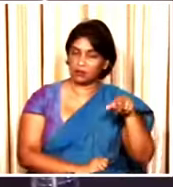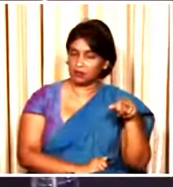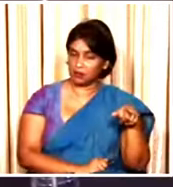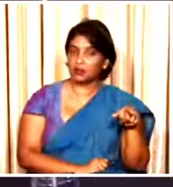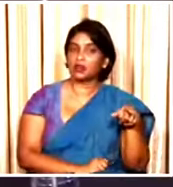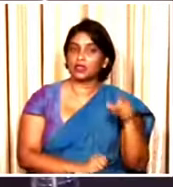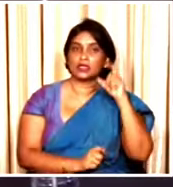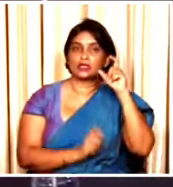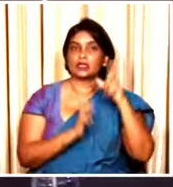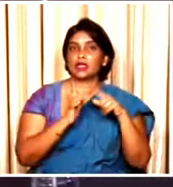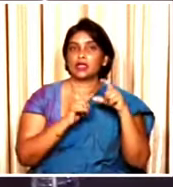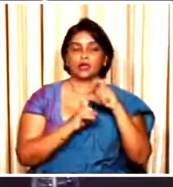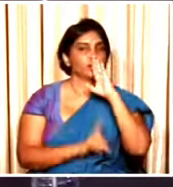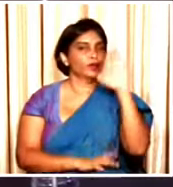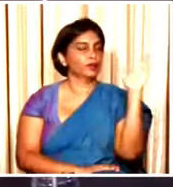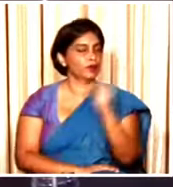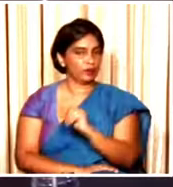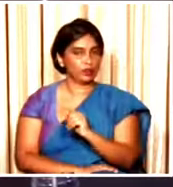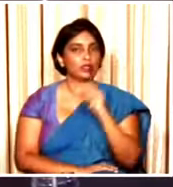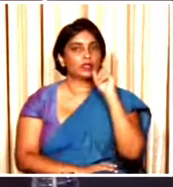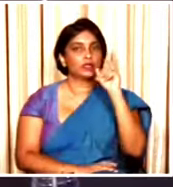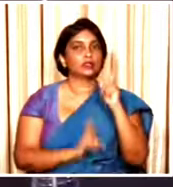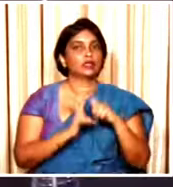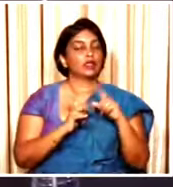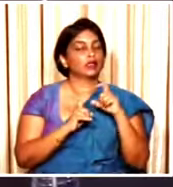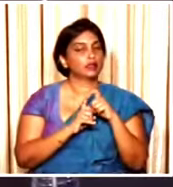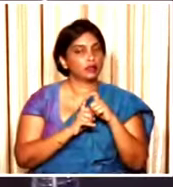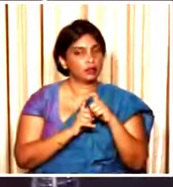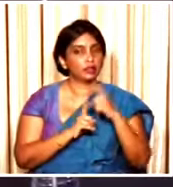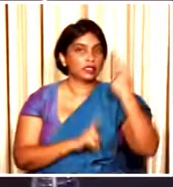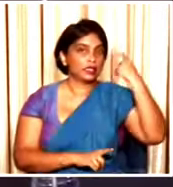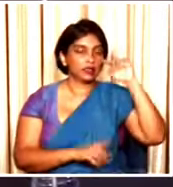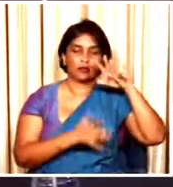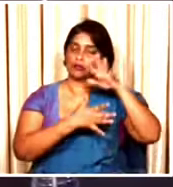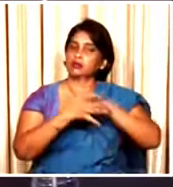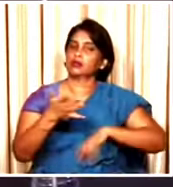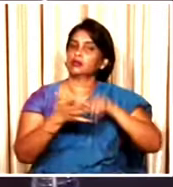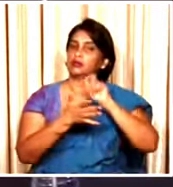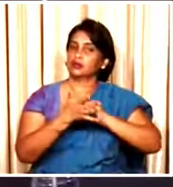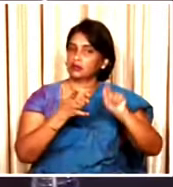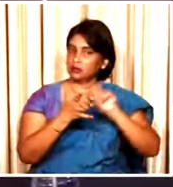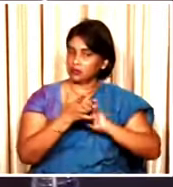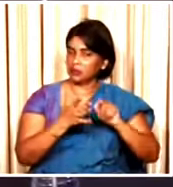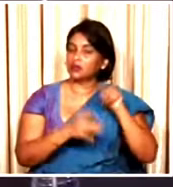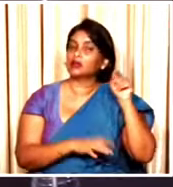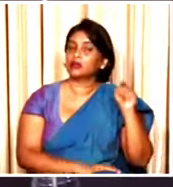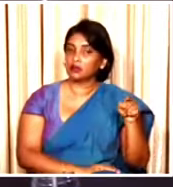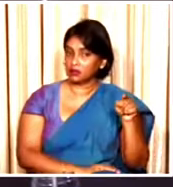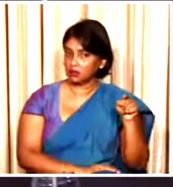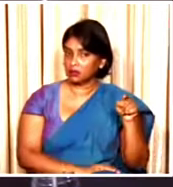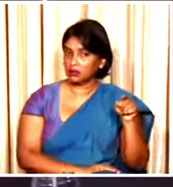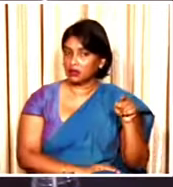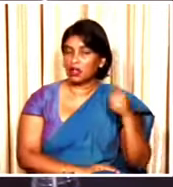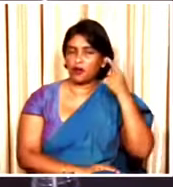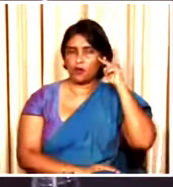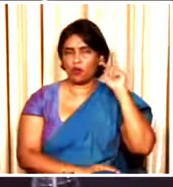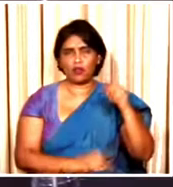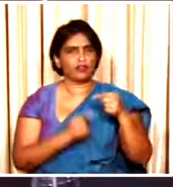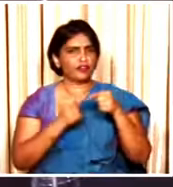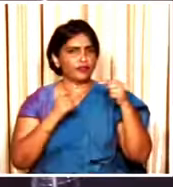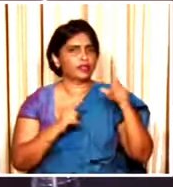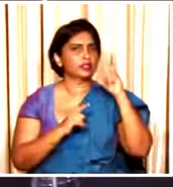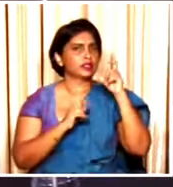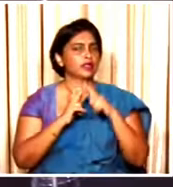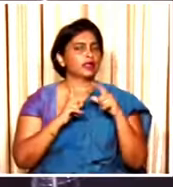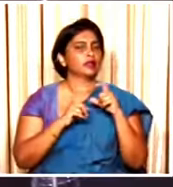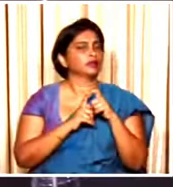මහත්මයාට CID එන්න කියලා CID ඊයේ ප්‍රකාශයක් ගත්තා. එයාවට විරුද්ධව